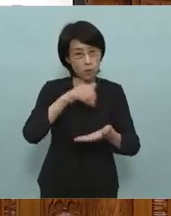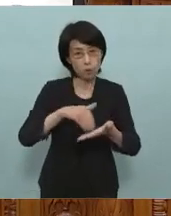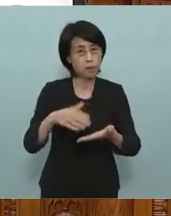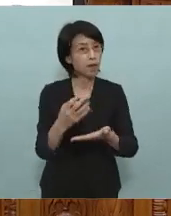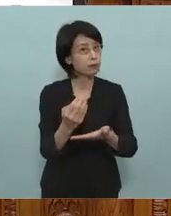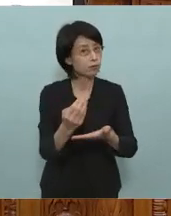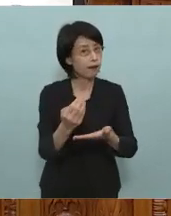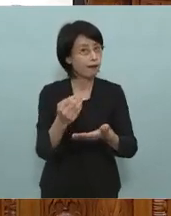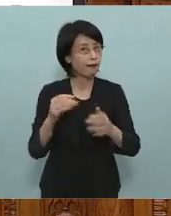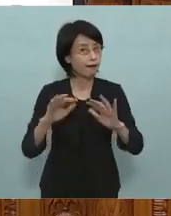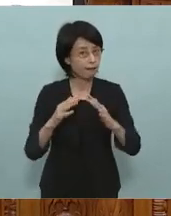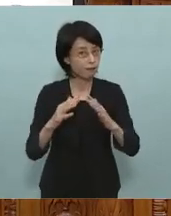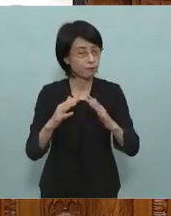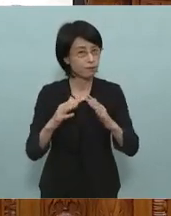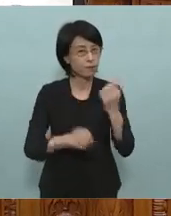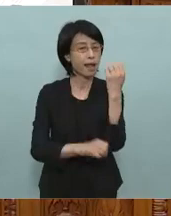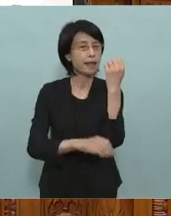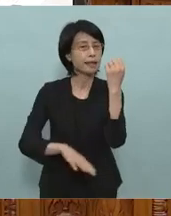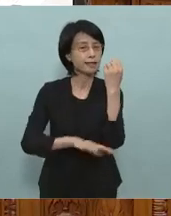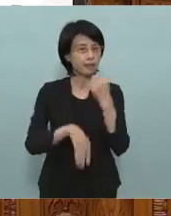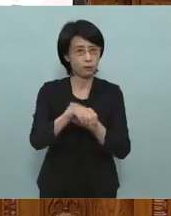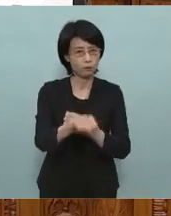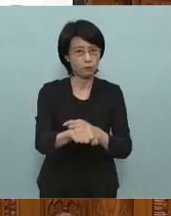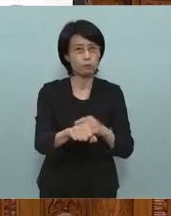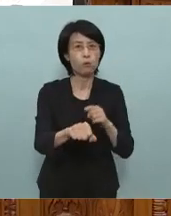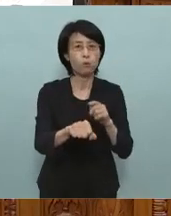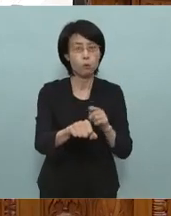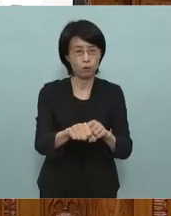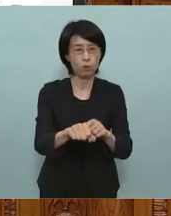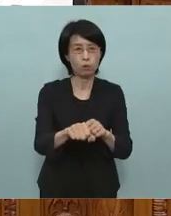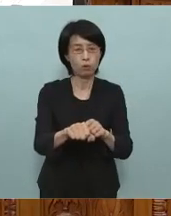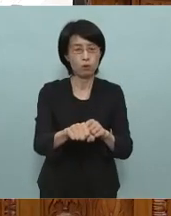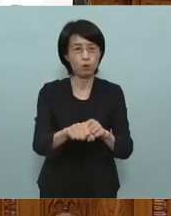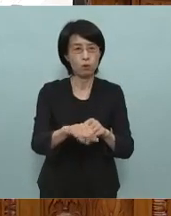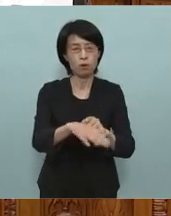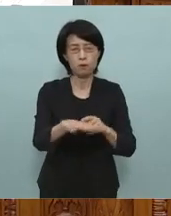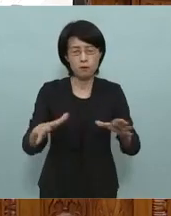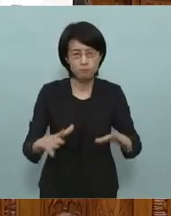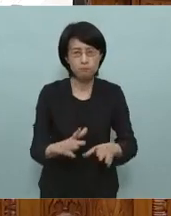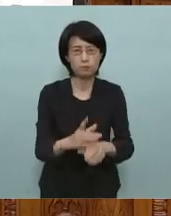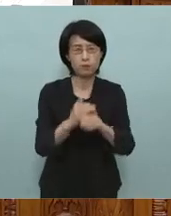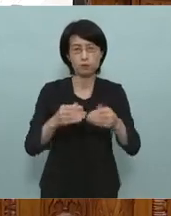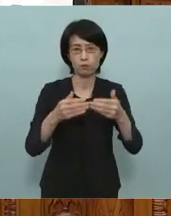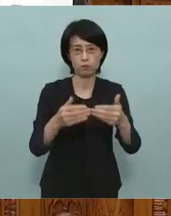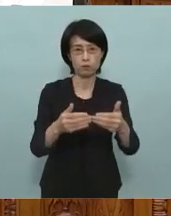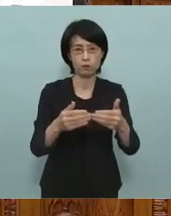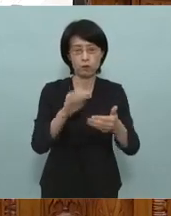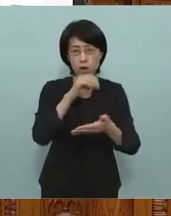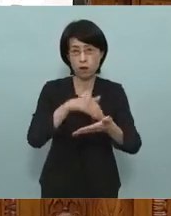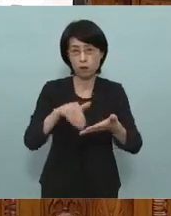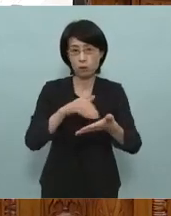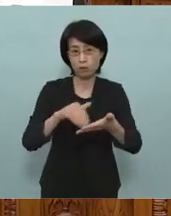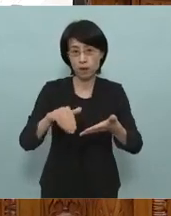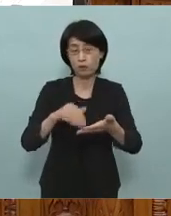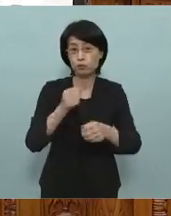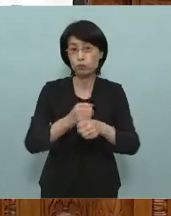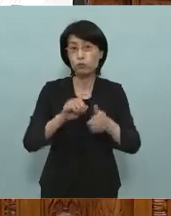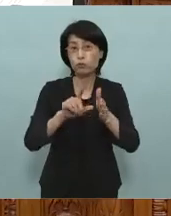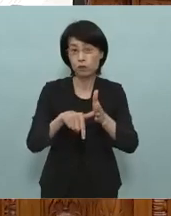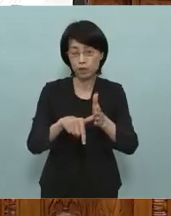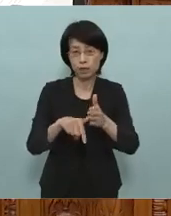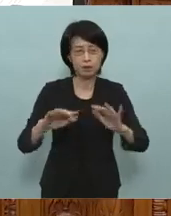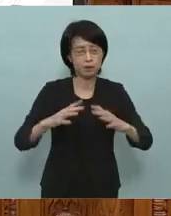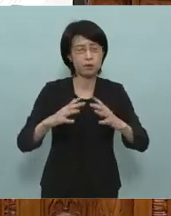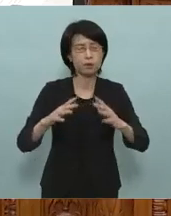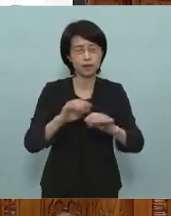把握及び財源の確保を一体的かつ協力に進め予算編成過程で結論を